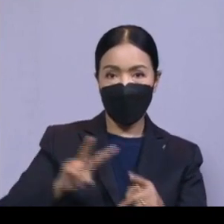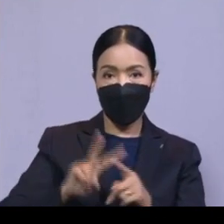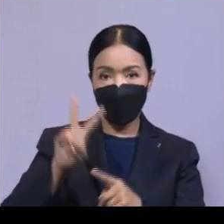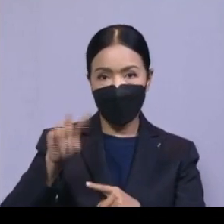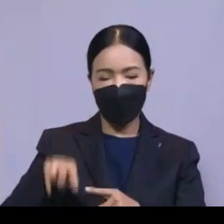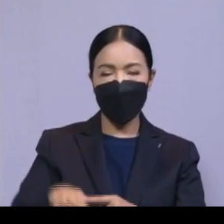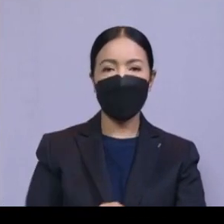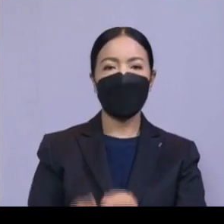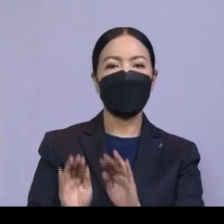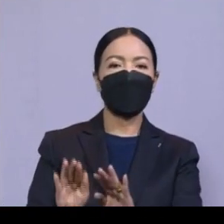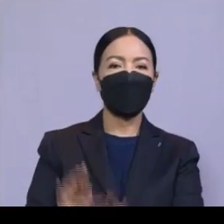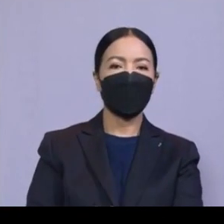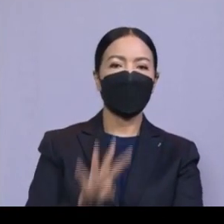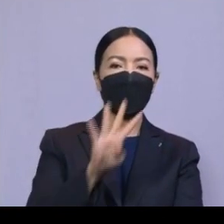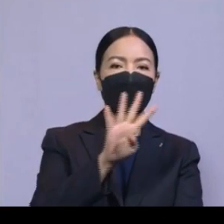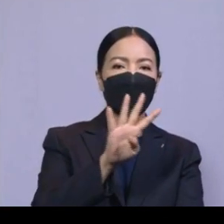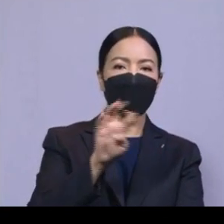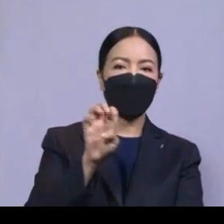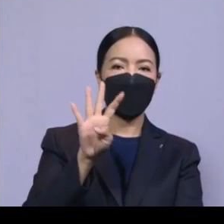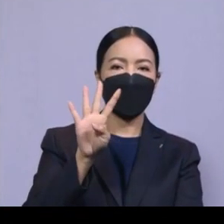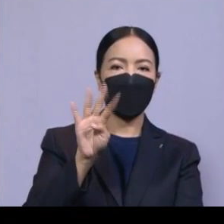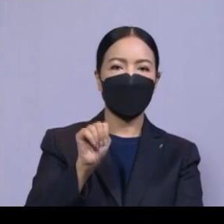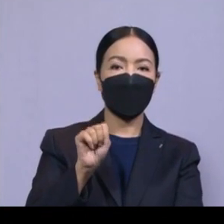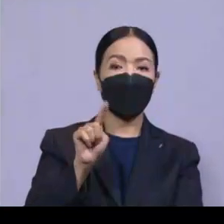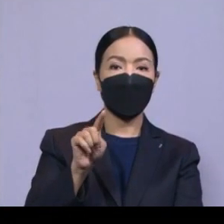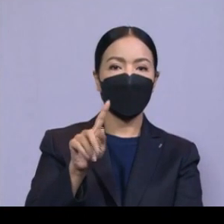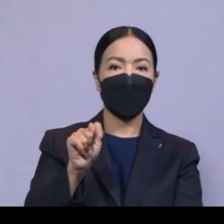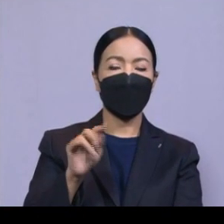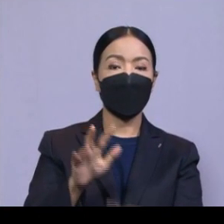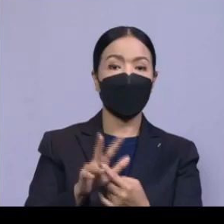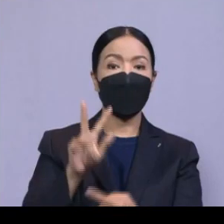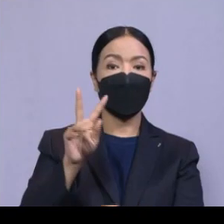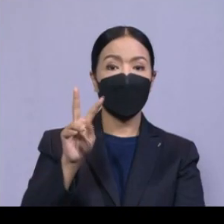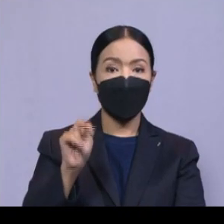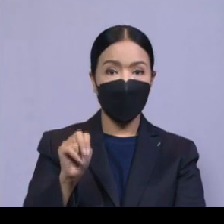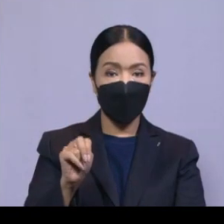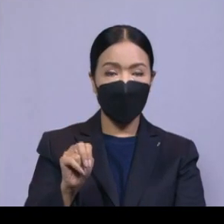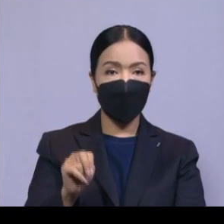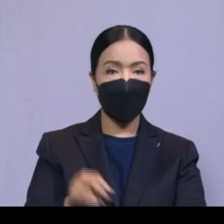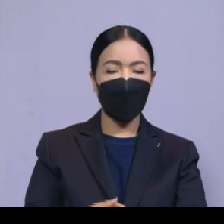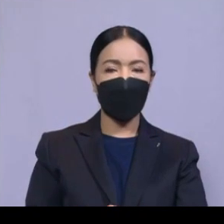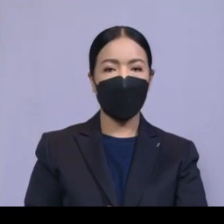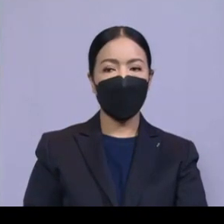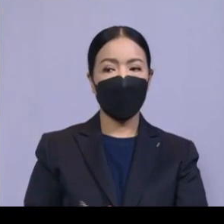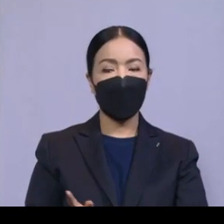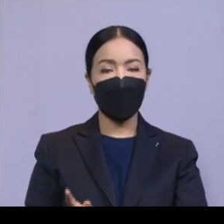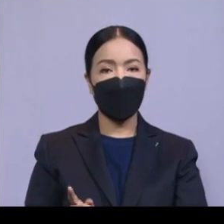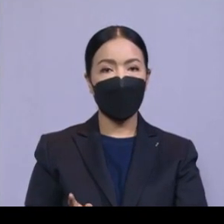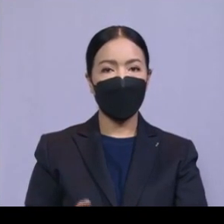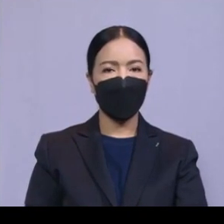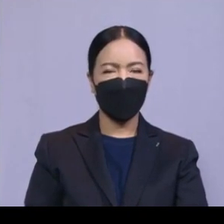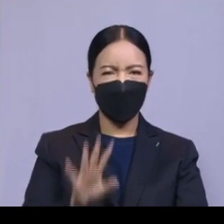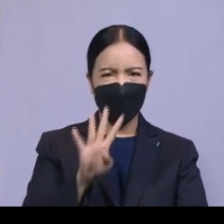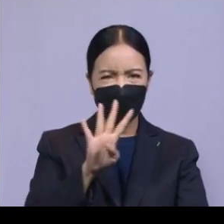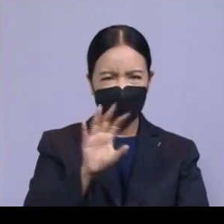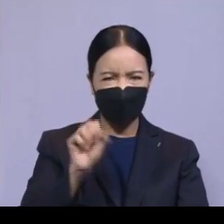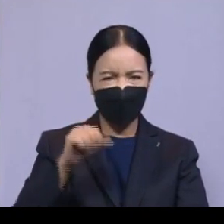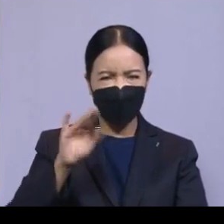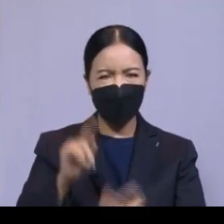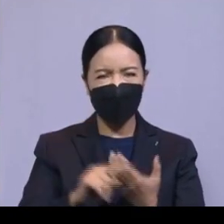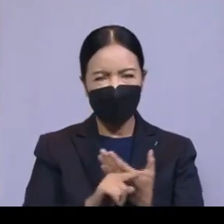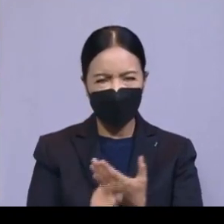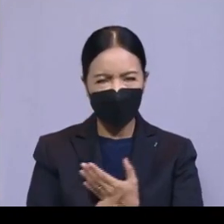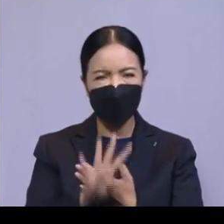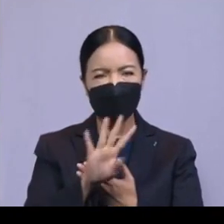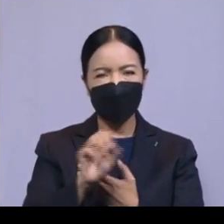อีก441ตันค่ะ441ตันหนี้ 4แสนกว่ากิโลเมตร